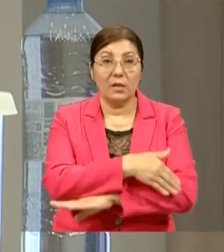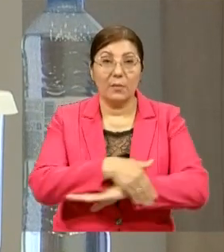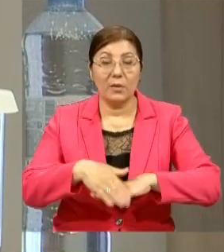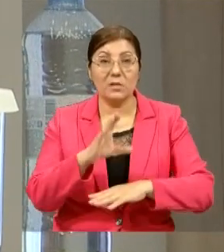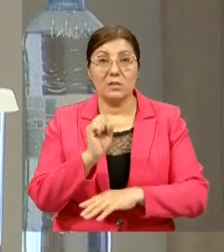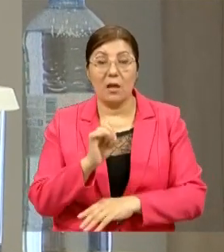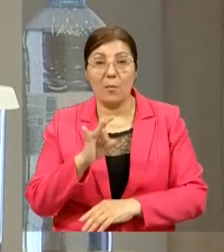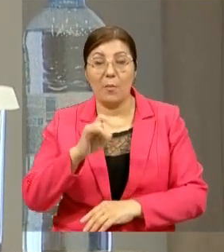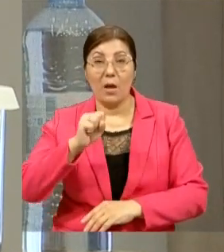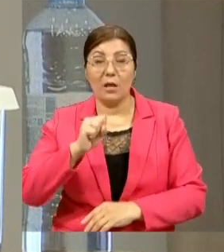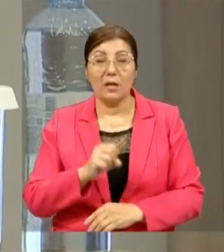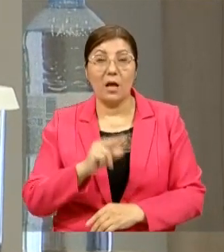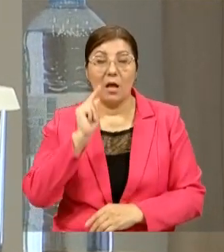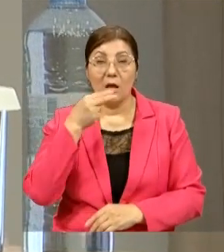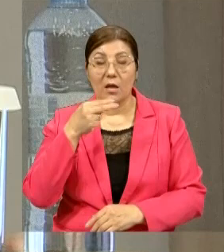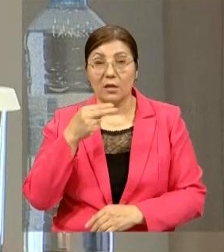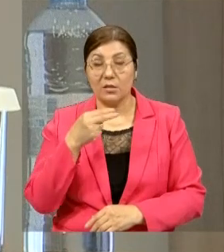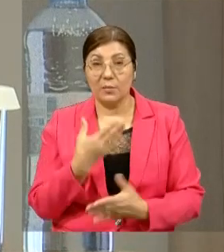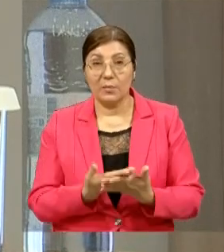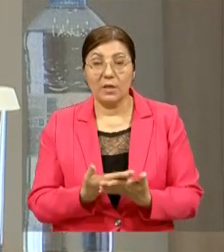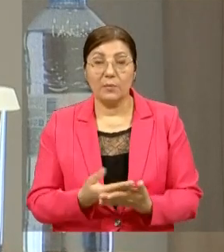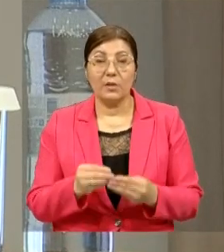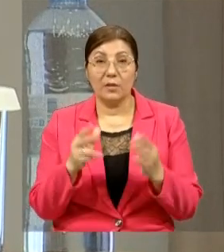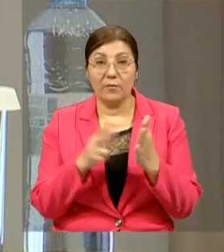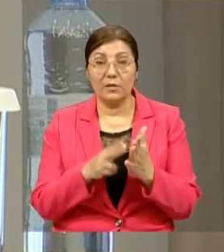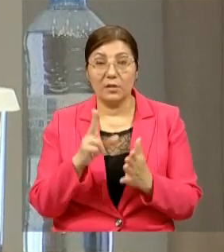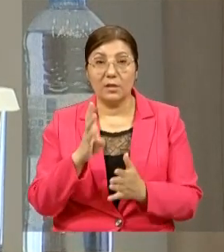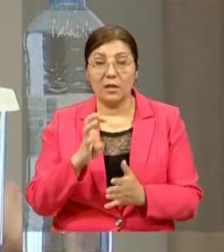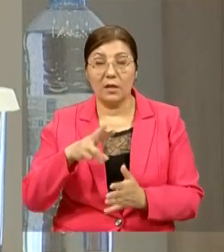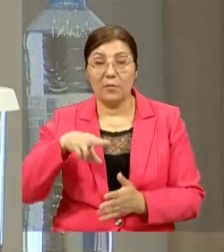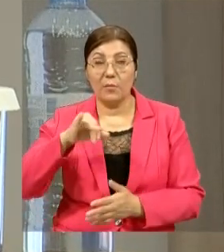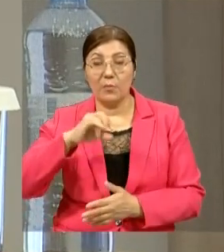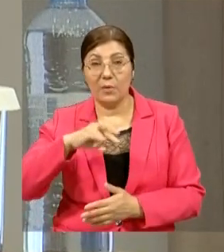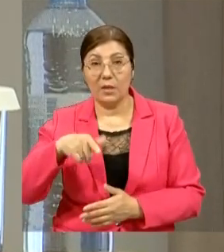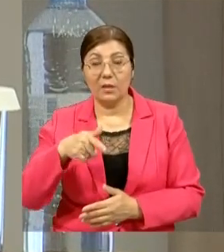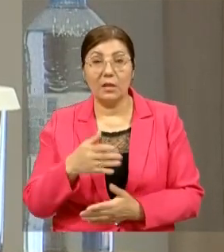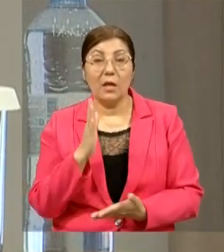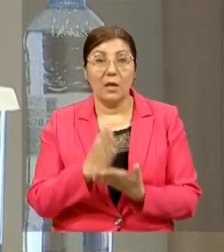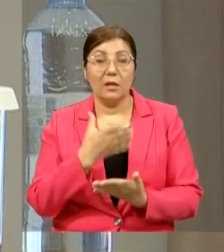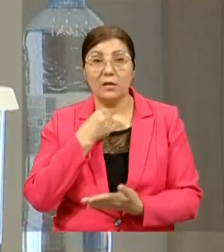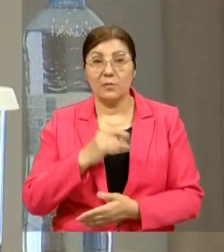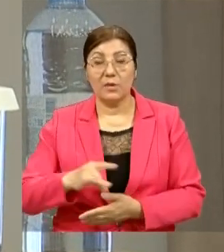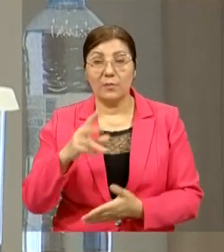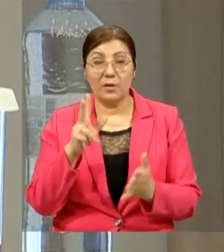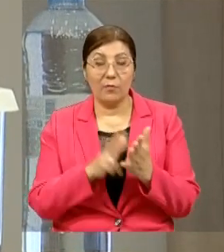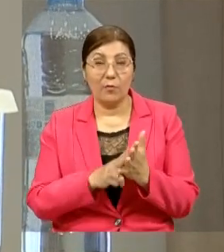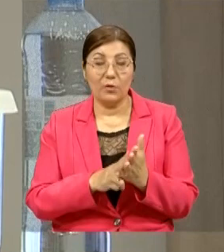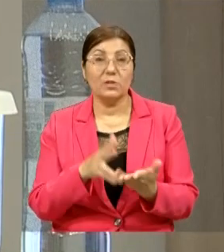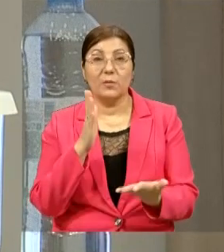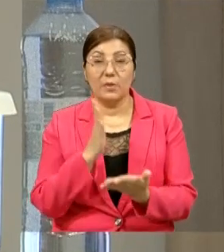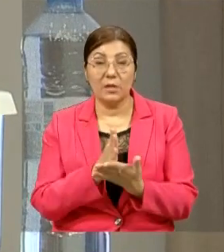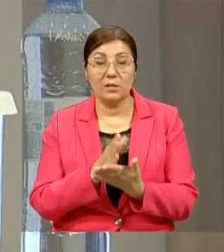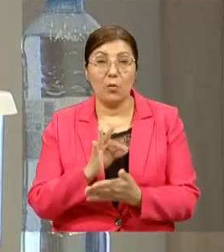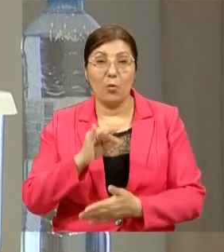самарам вплоть до границы с Динской областью е откры на автодороге в Морском районе во комплексов расположены по Орской